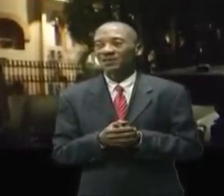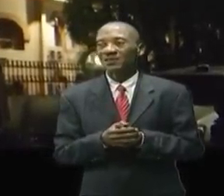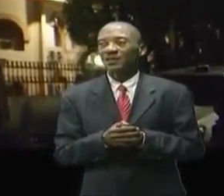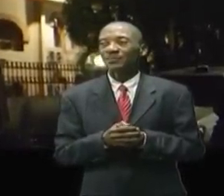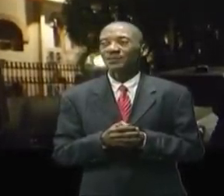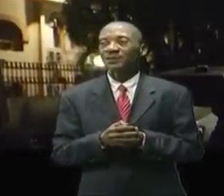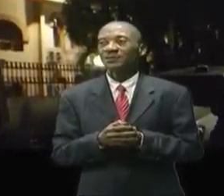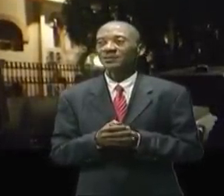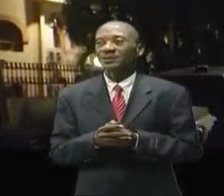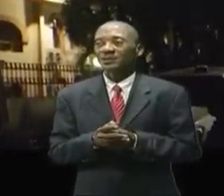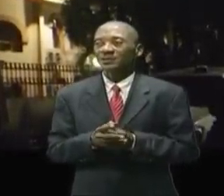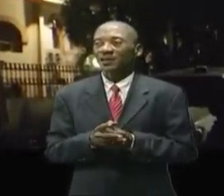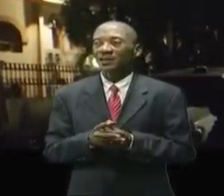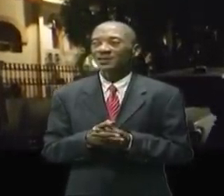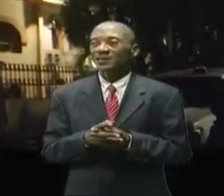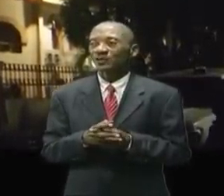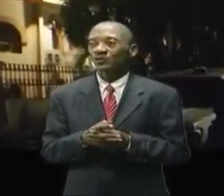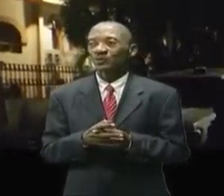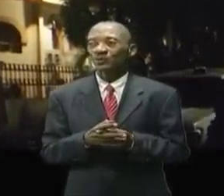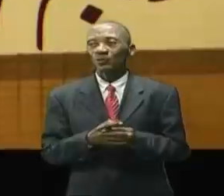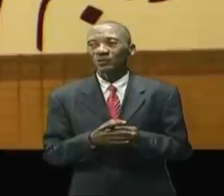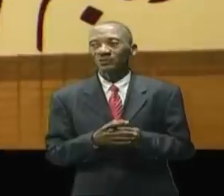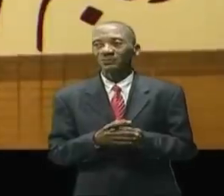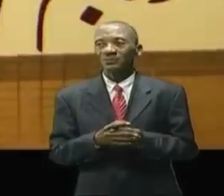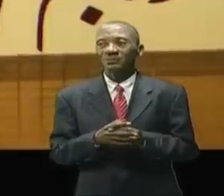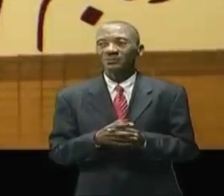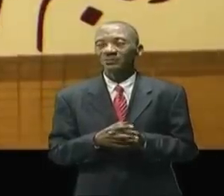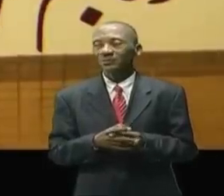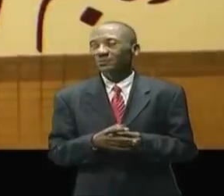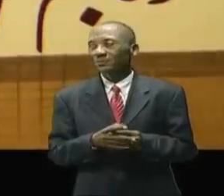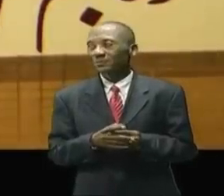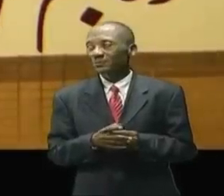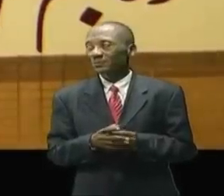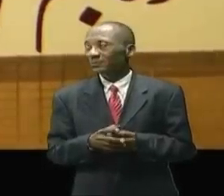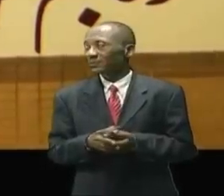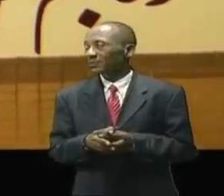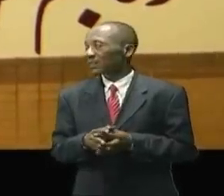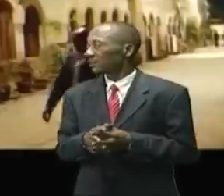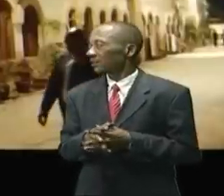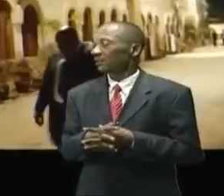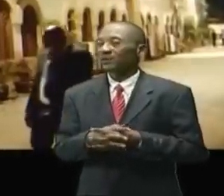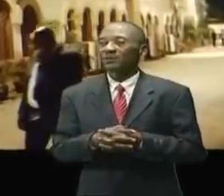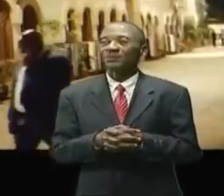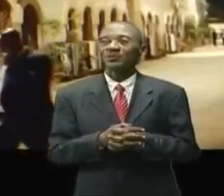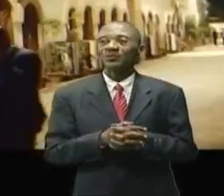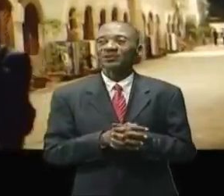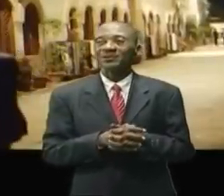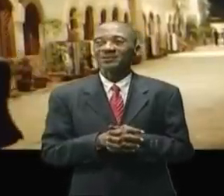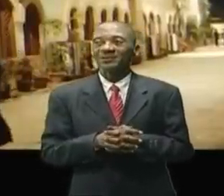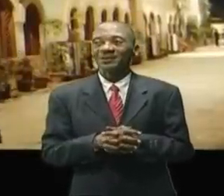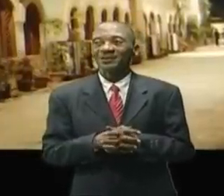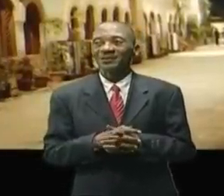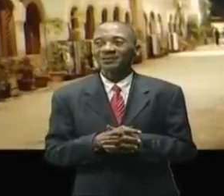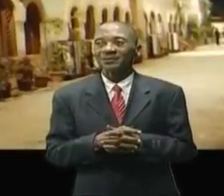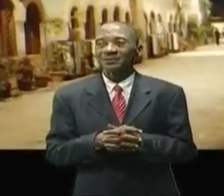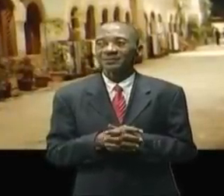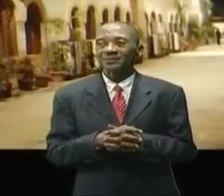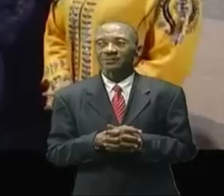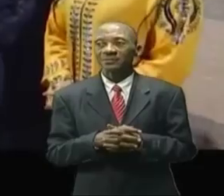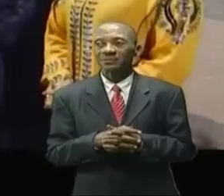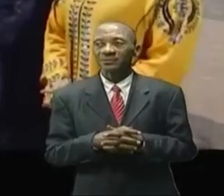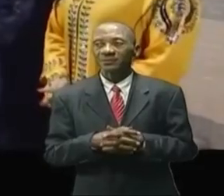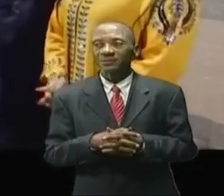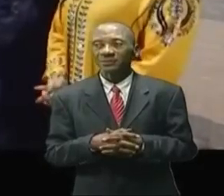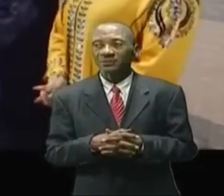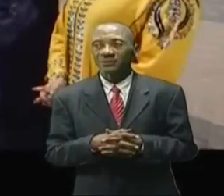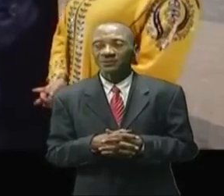C'est une promesse faite en 2020 lors des consultations nationales aux dirigeants de la communauté islamique